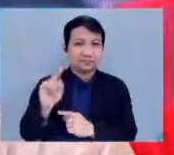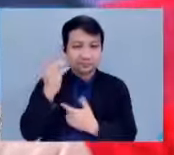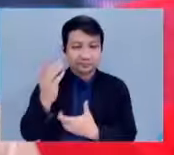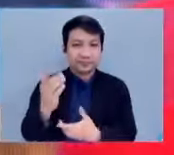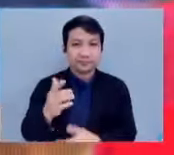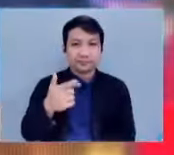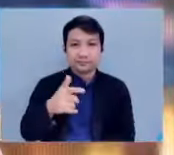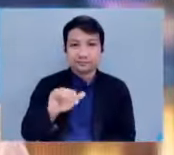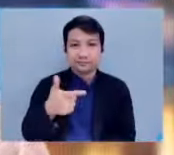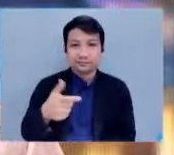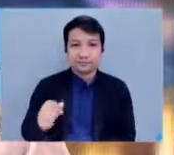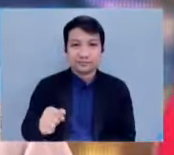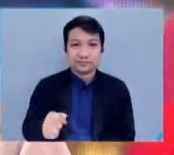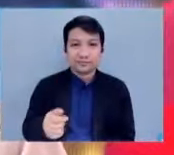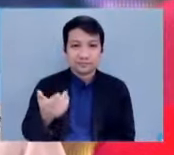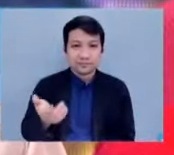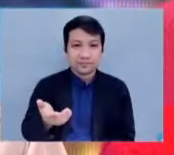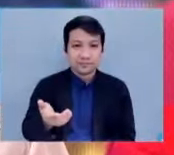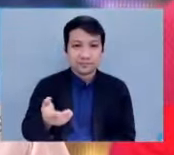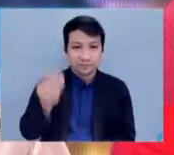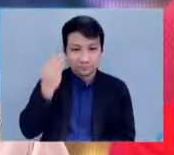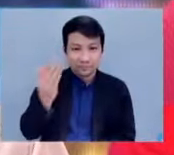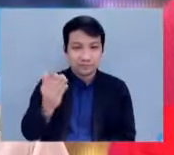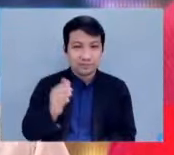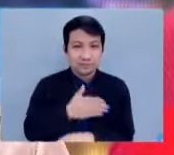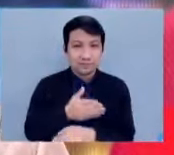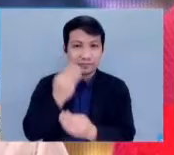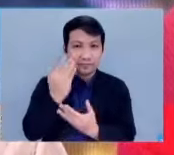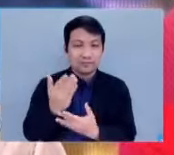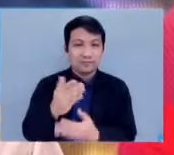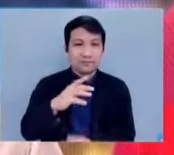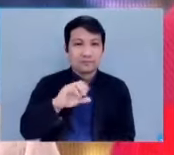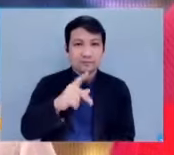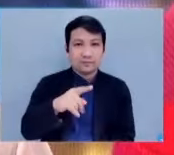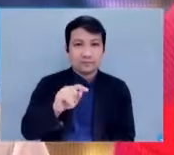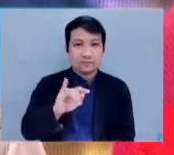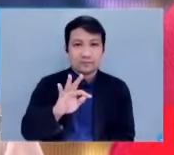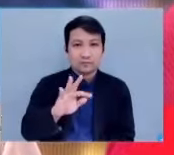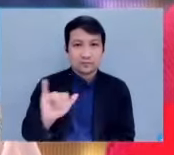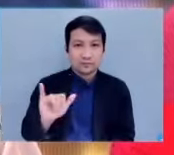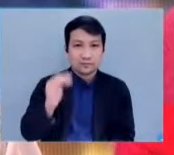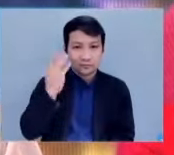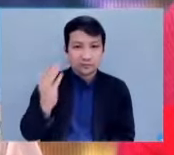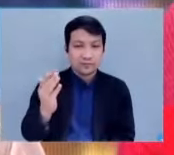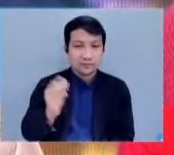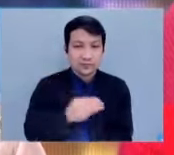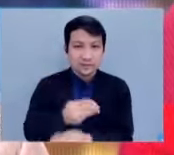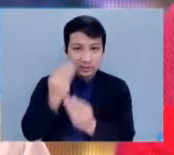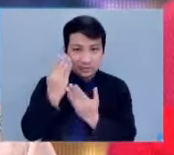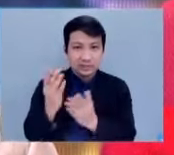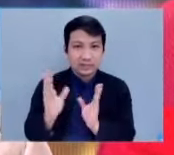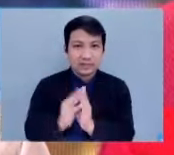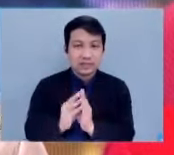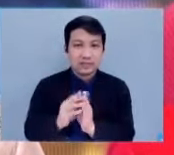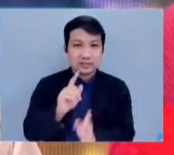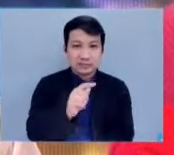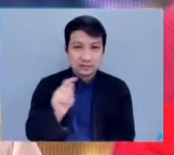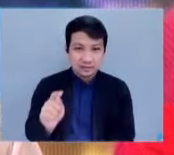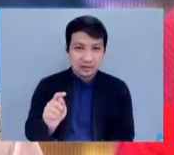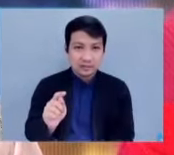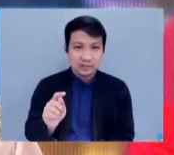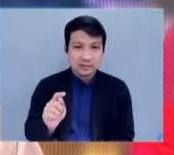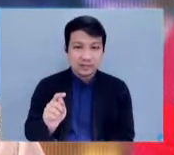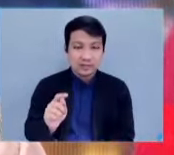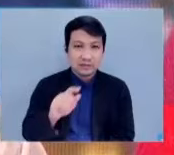ka Ayun po pwede niyo pong marinig yung songs ko sa Spotify sa mga major music platforms and sa tiktok Ayan sa